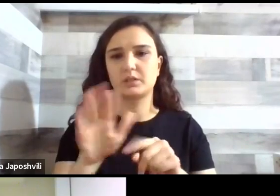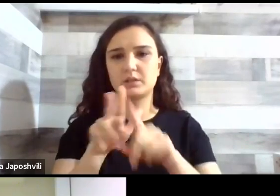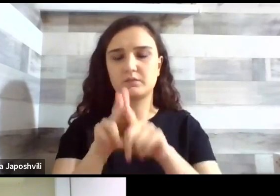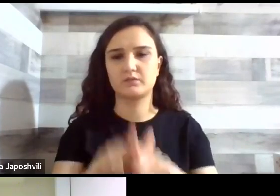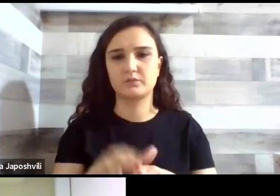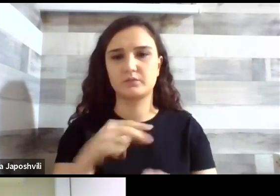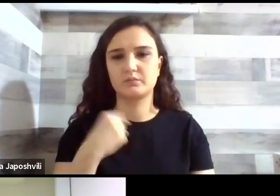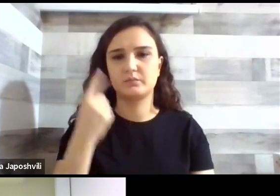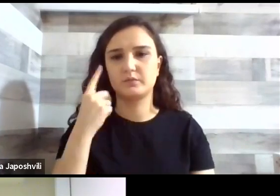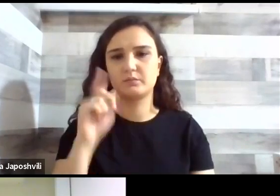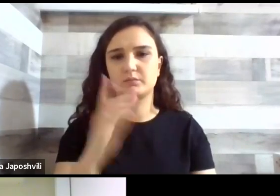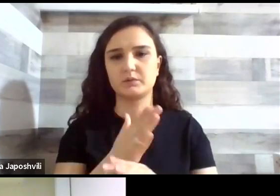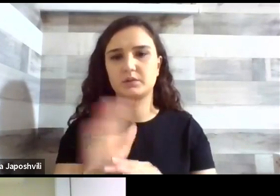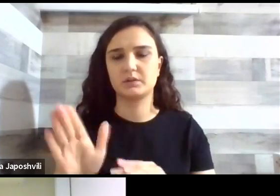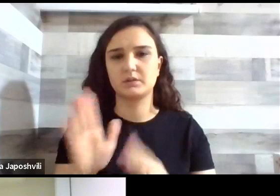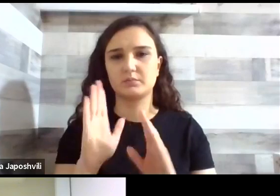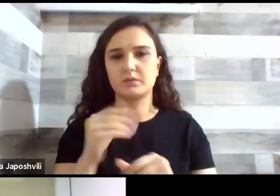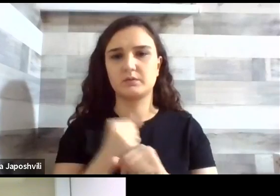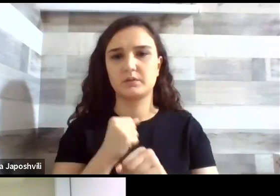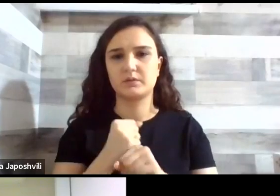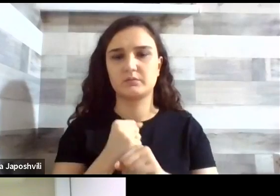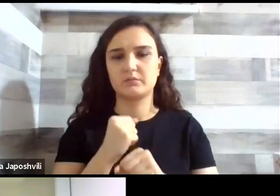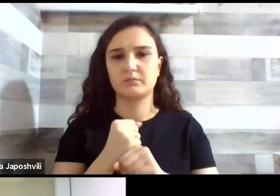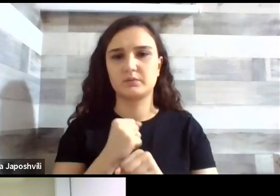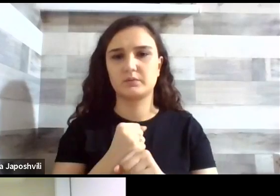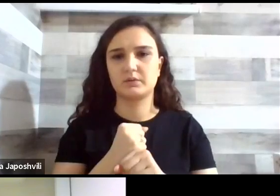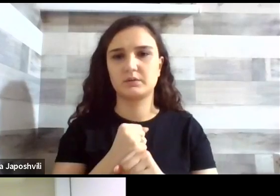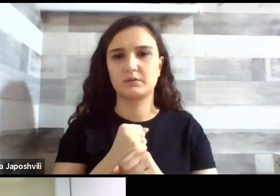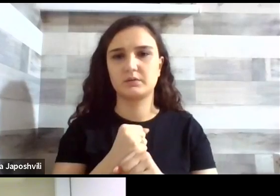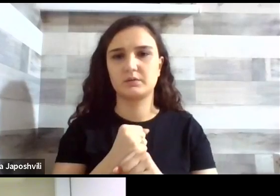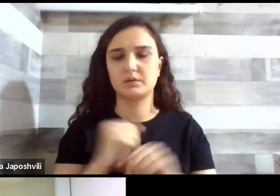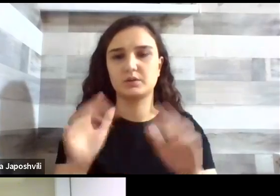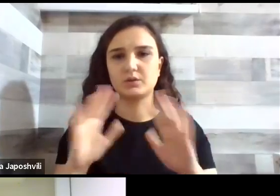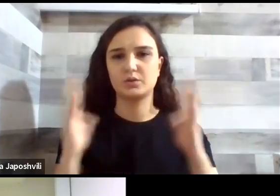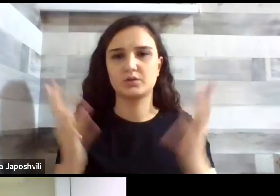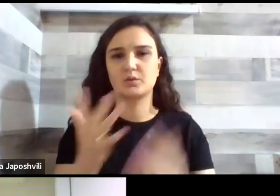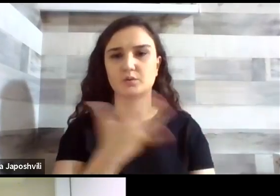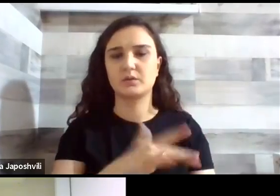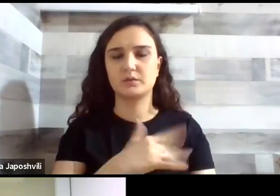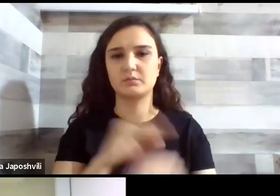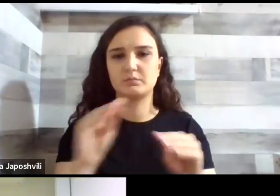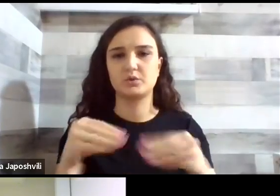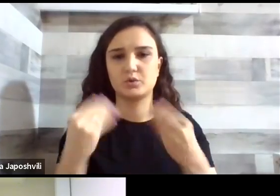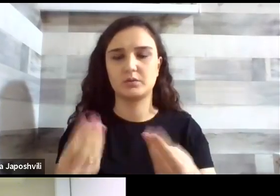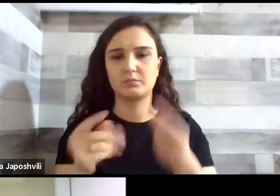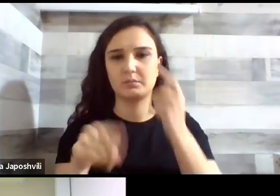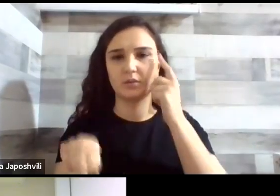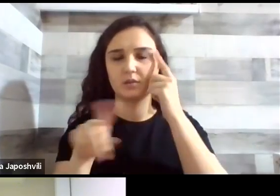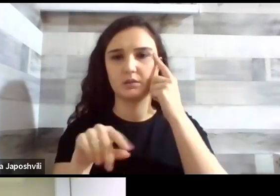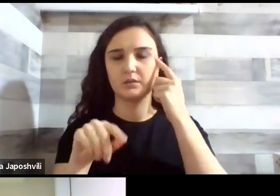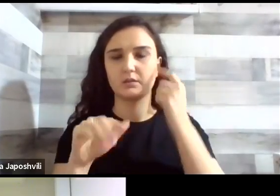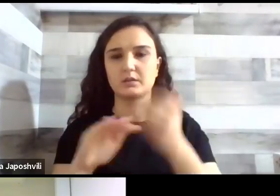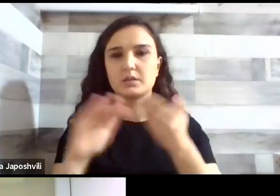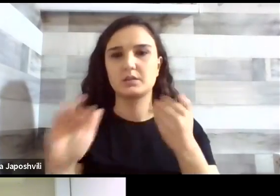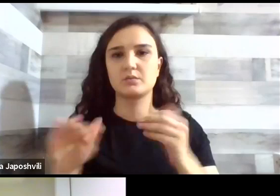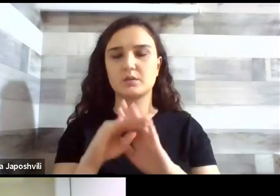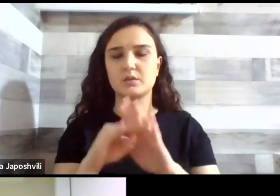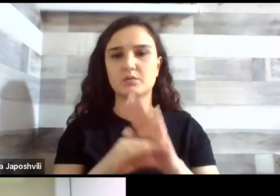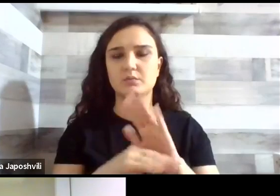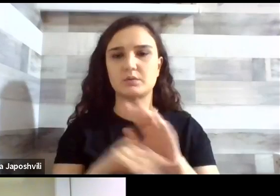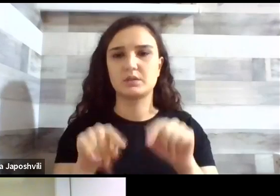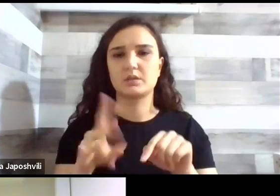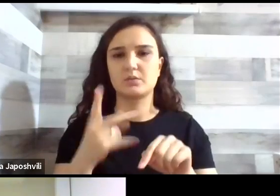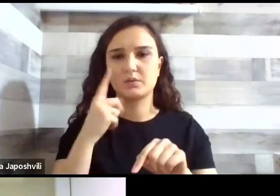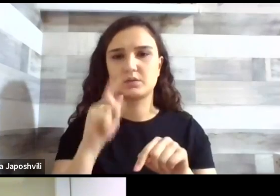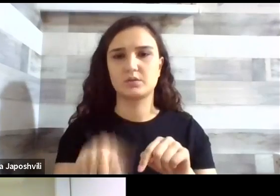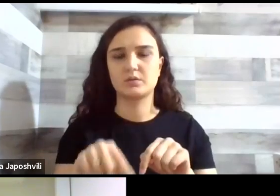ვფიქრობთ, რომ ცალკე ბროშურის სახით შევიმუშაოთ სოციალური სერვისების მიწოდება, distanțiu regim și Israel sunt aici,